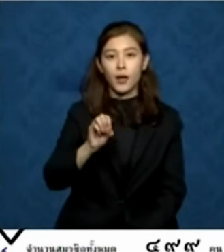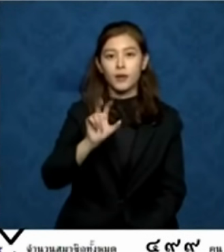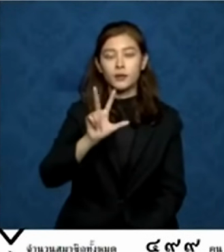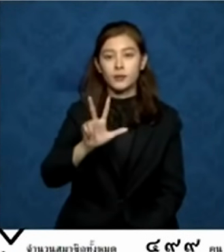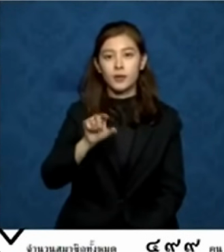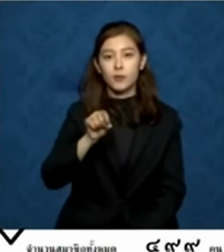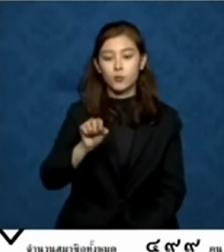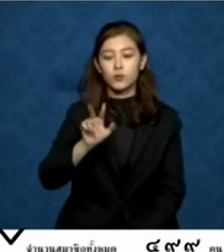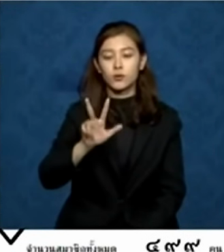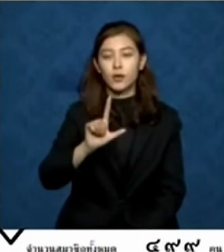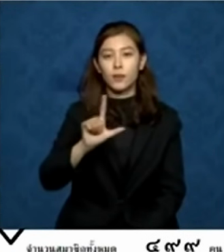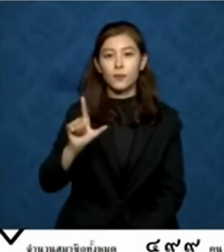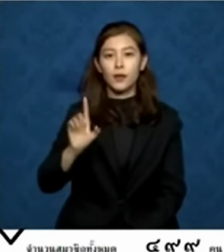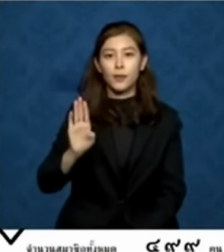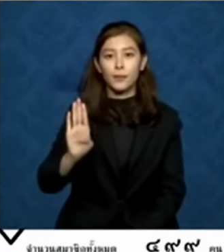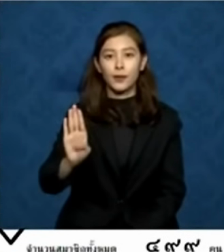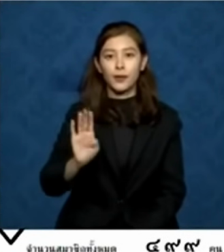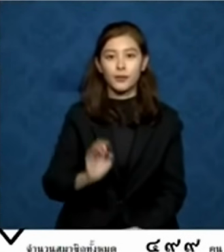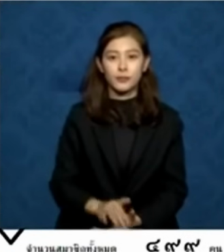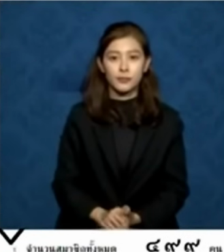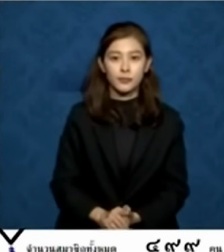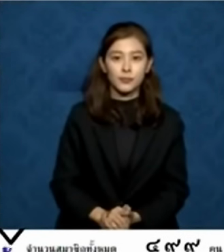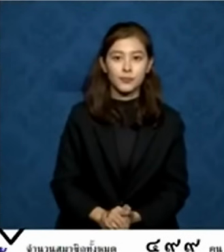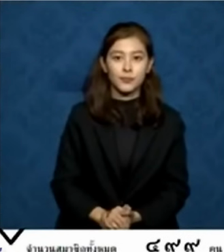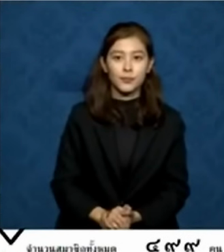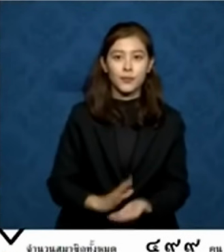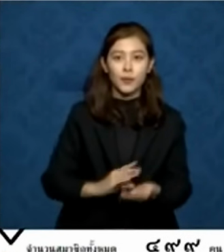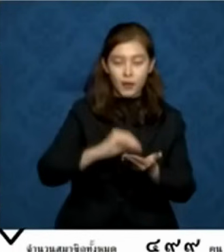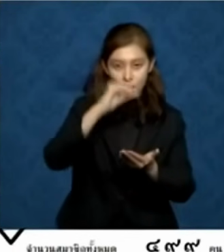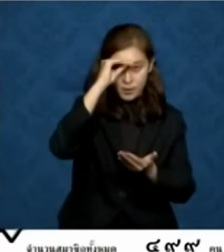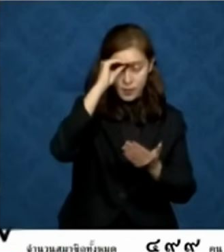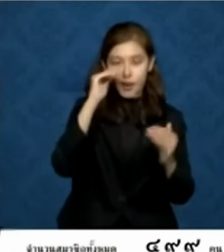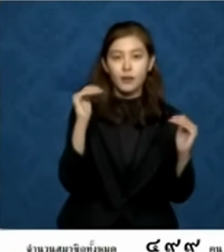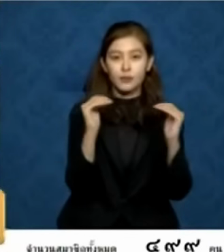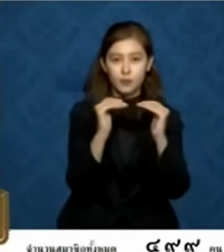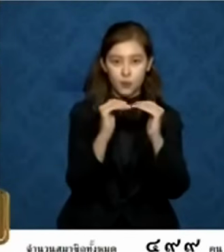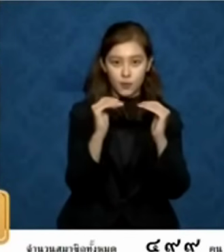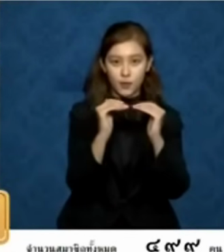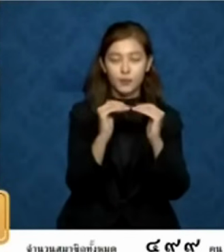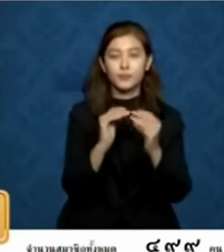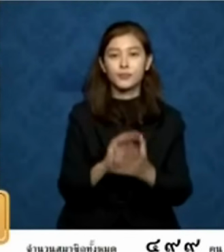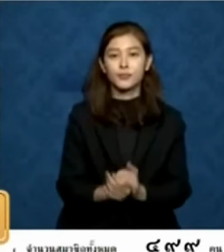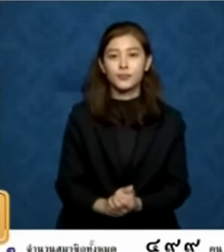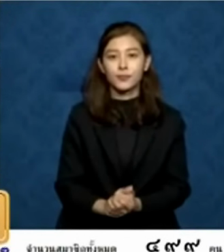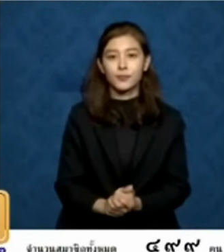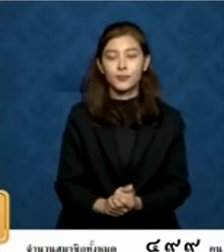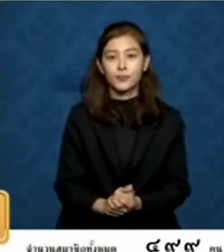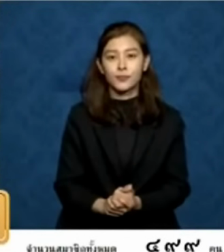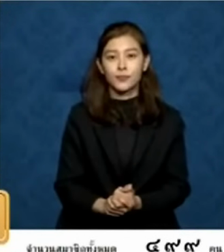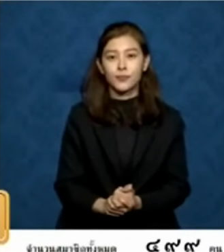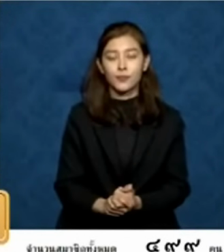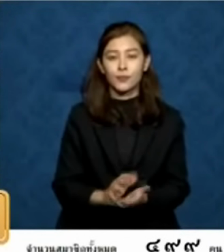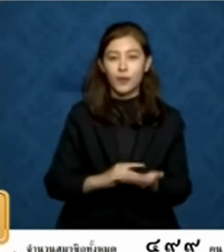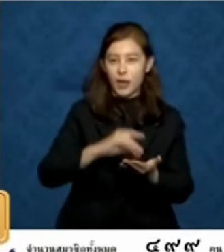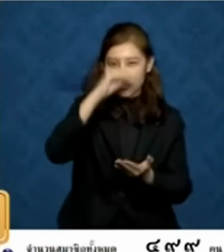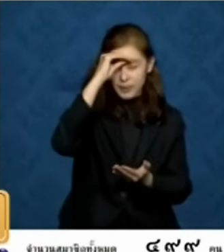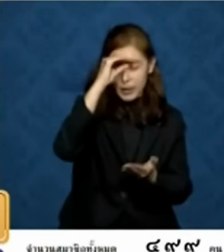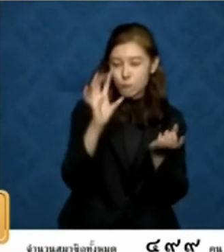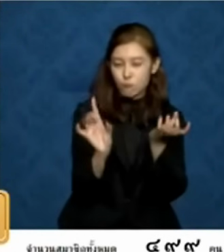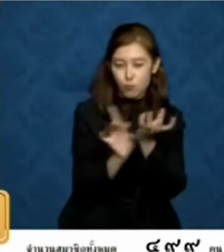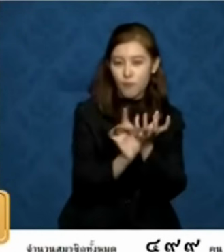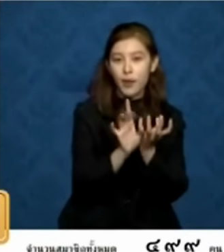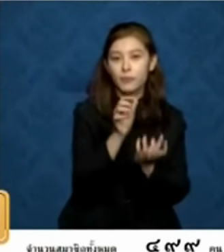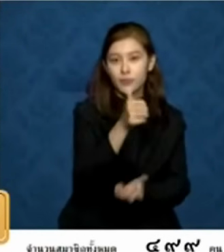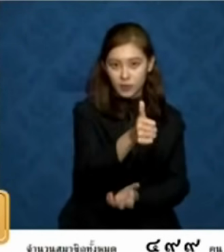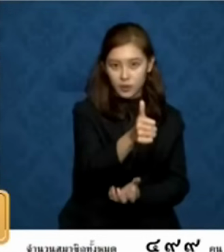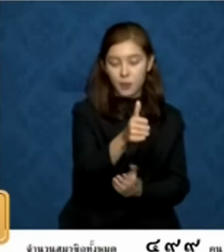85,853.3 ล้านบาทเพื่อลดความเหลื่อมล้ำทางการศึกษาและสร้างโอกาสในการเข้าถึงการศึกษาที่มีคุณภาพและมีมาตร